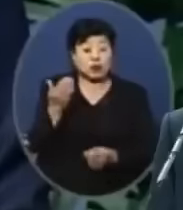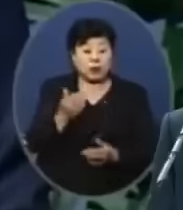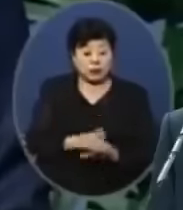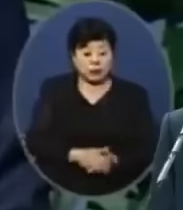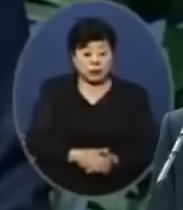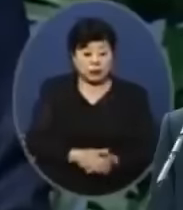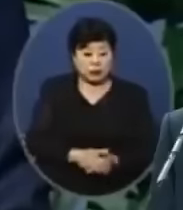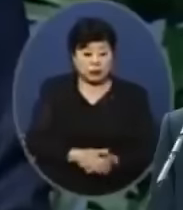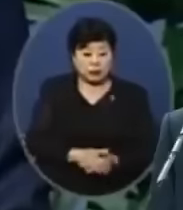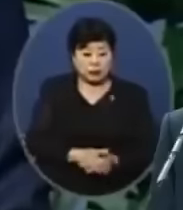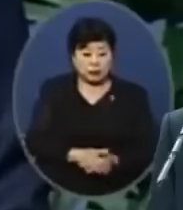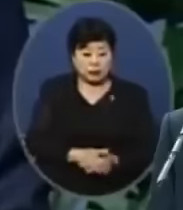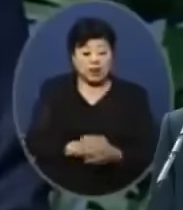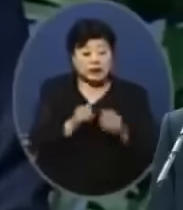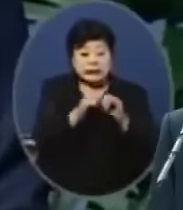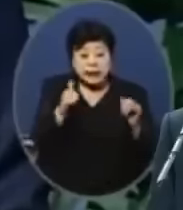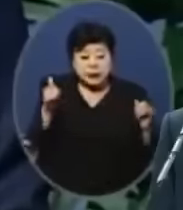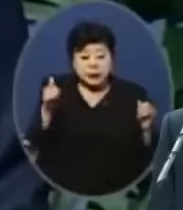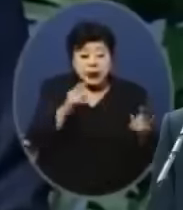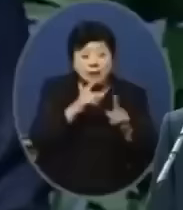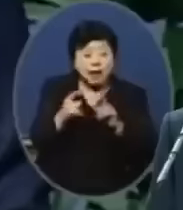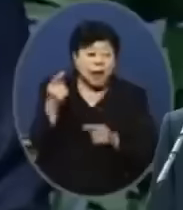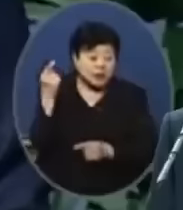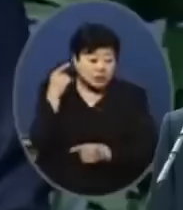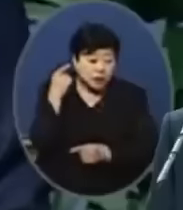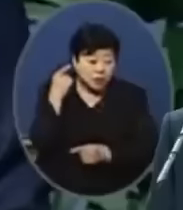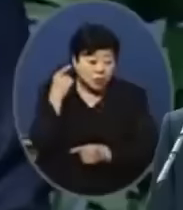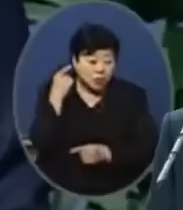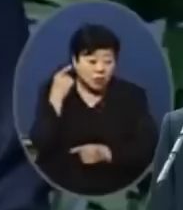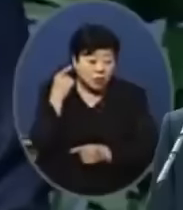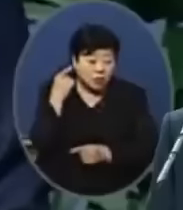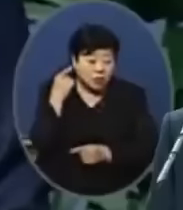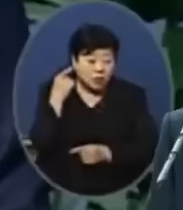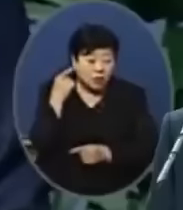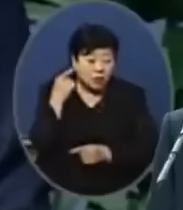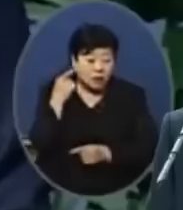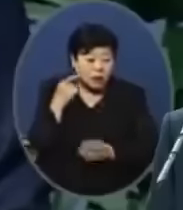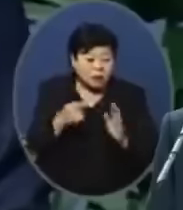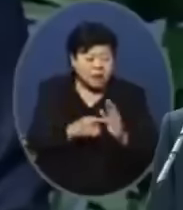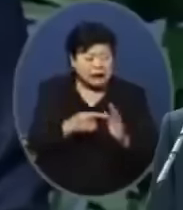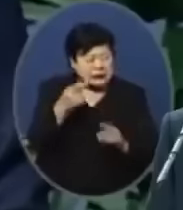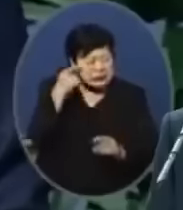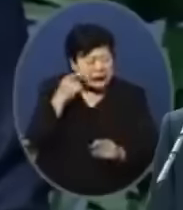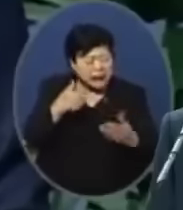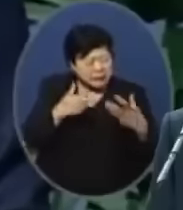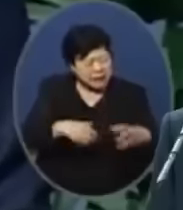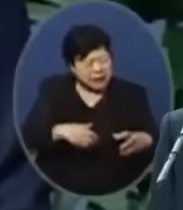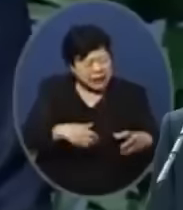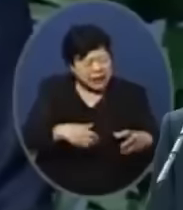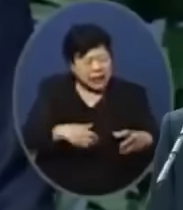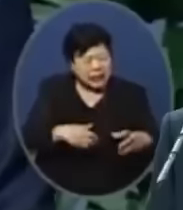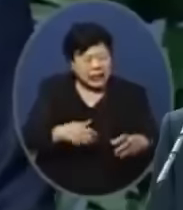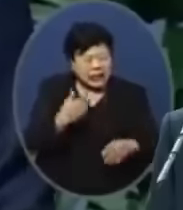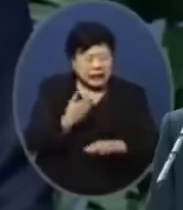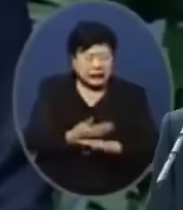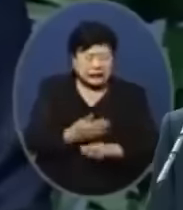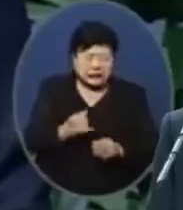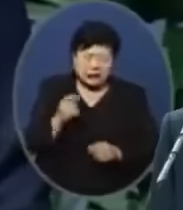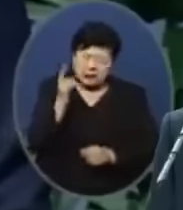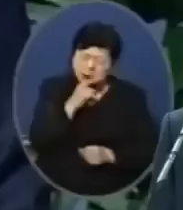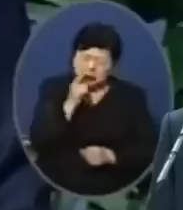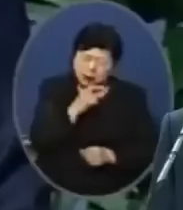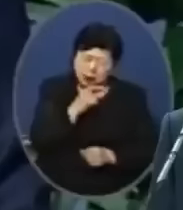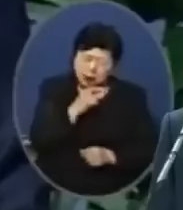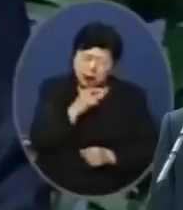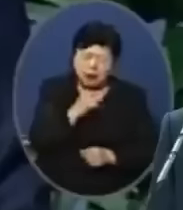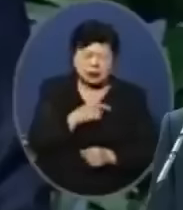것입니다. 사람들을 말을 들어보고 그 말이 늘 부정적이고 파괴적이고 남의 흉이나 보고 남